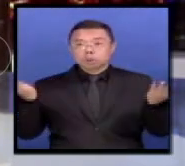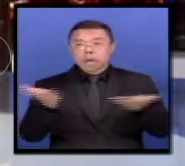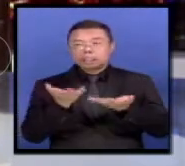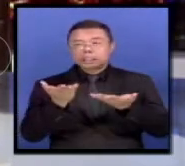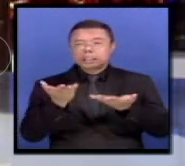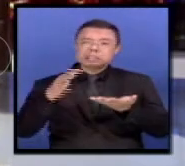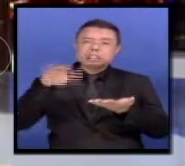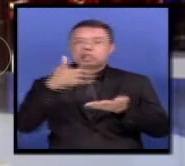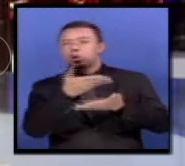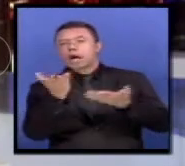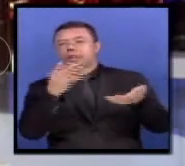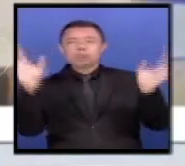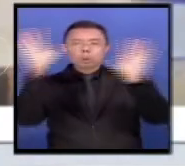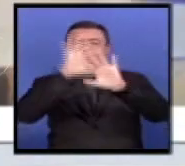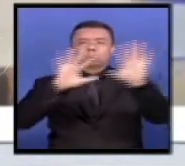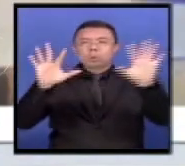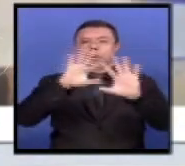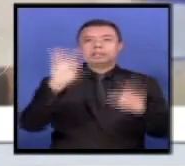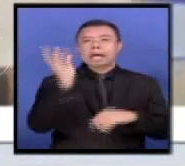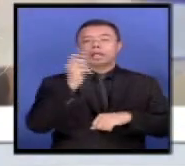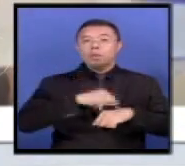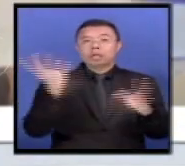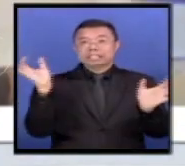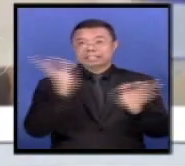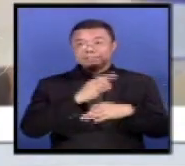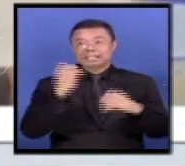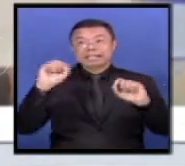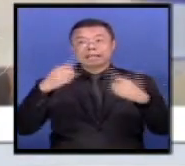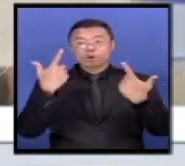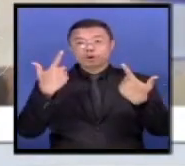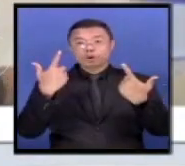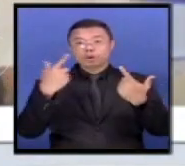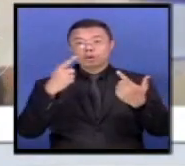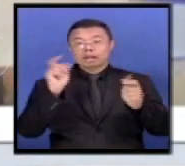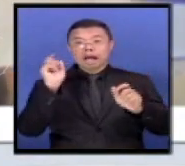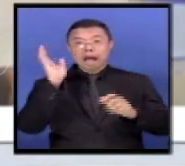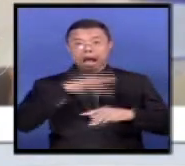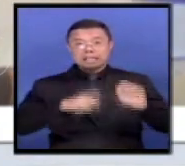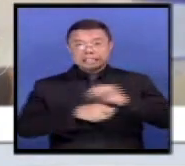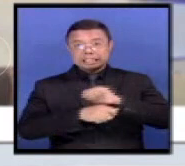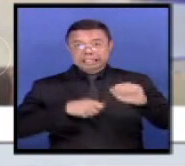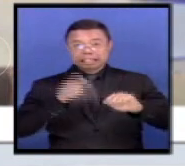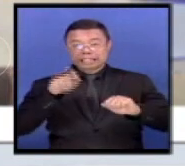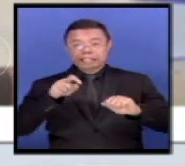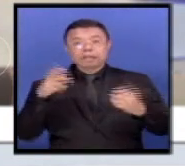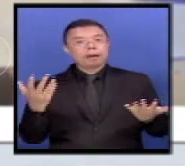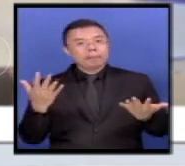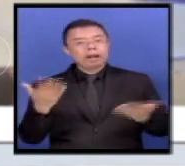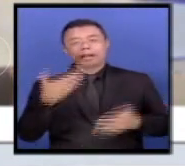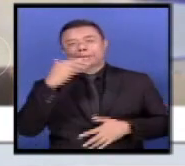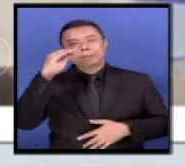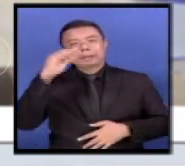atau kondisi udara di kota Jakarta saat sepi ini nih di libur Idul Adha dalam beberapa hari terakhir. Adi, selamat